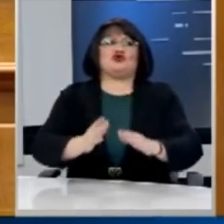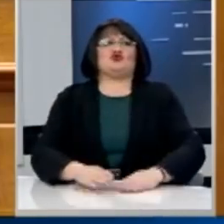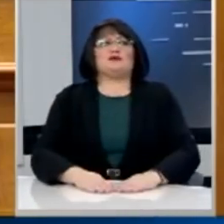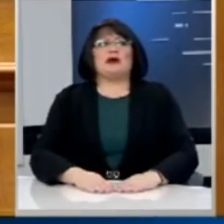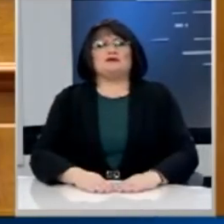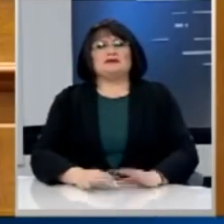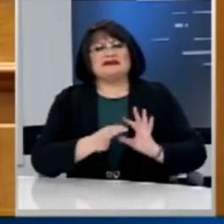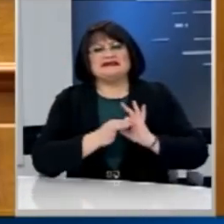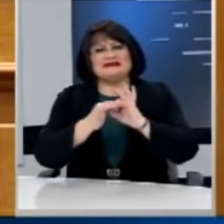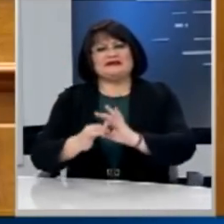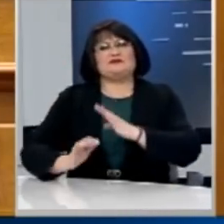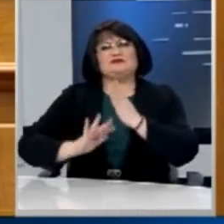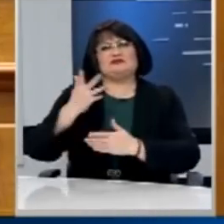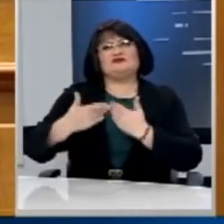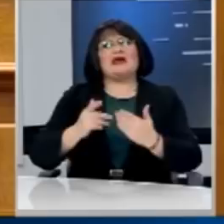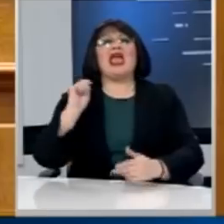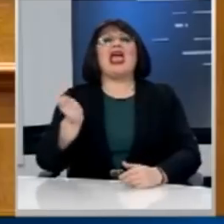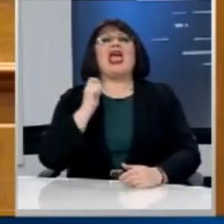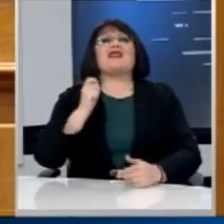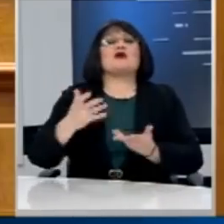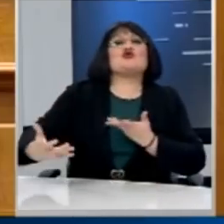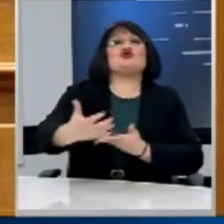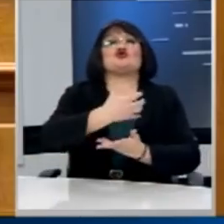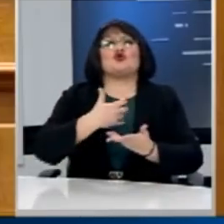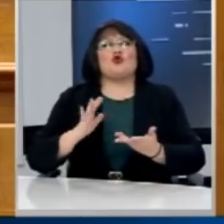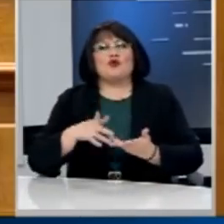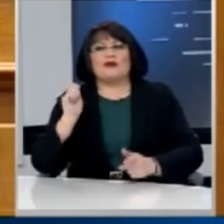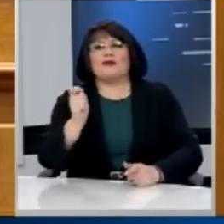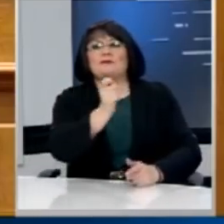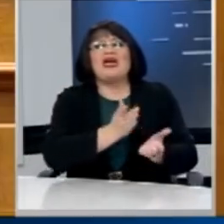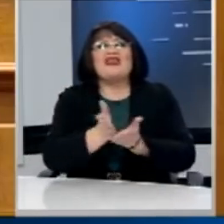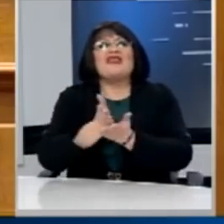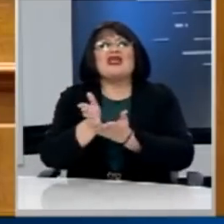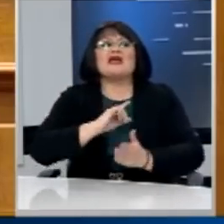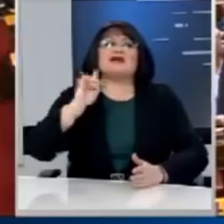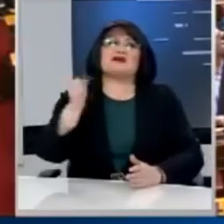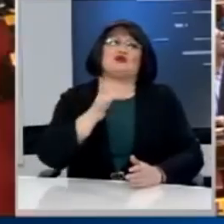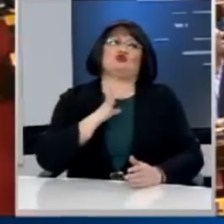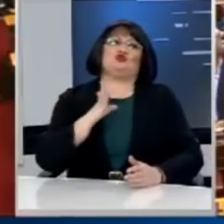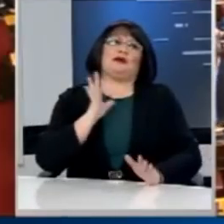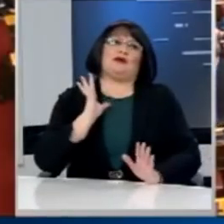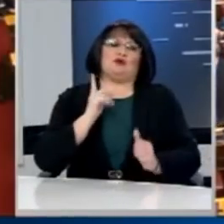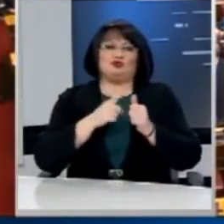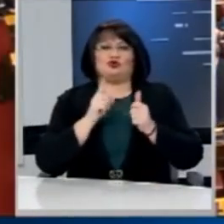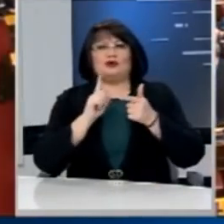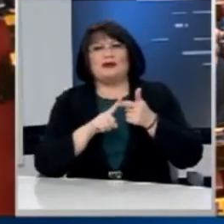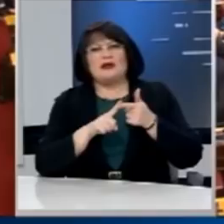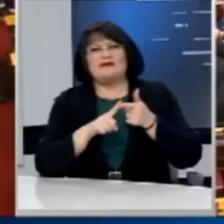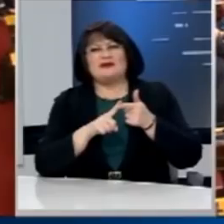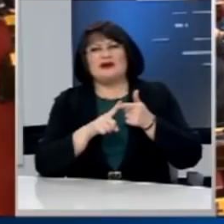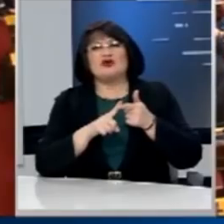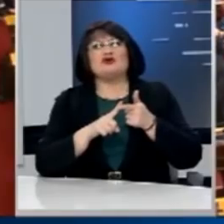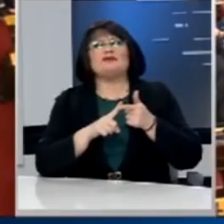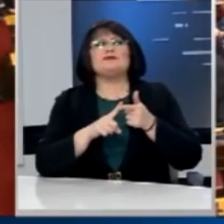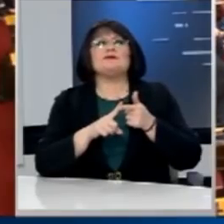διαρκώς αυξανόμενο εθνικό εισόδημα, το οποίο θα κατανέμεται δίκαια σε όλους. Και δεύτερον,